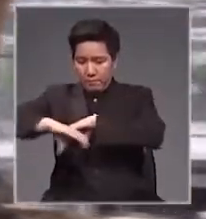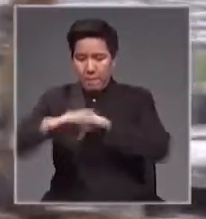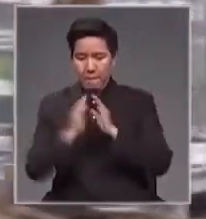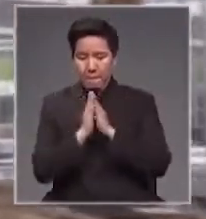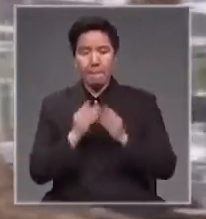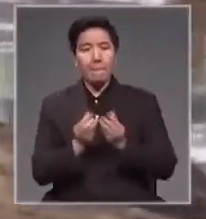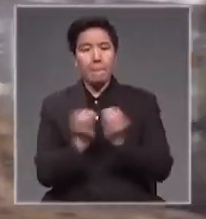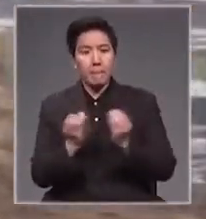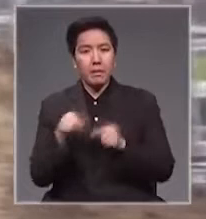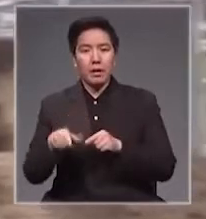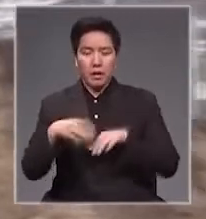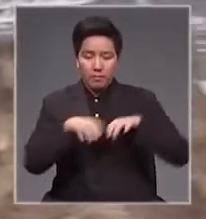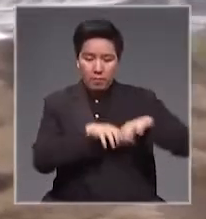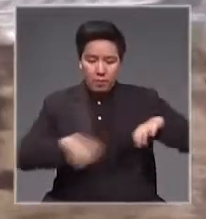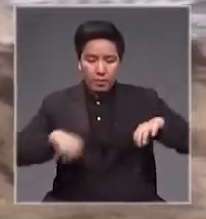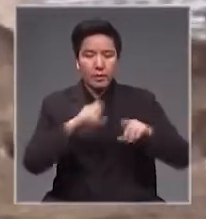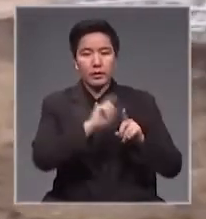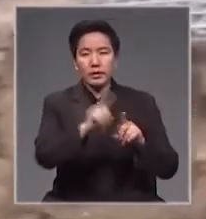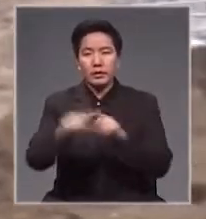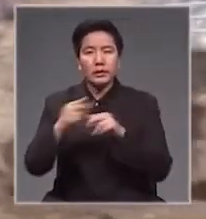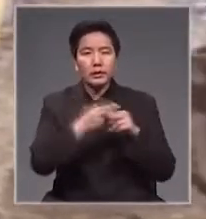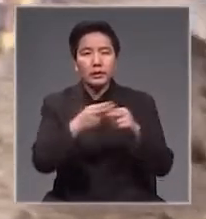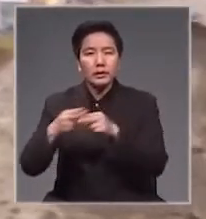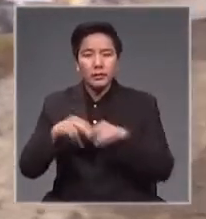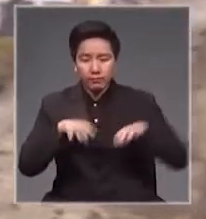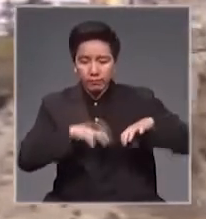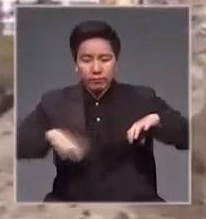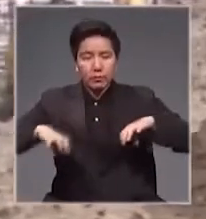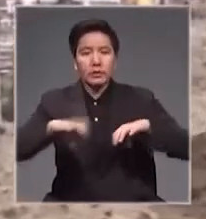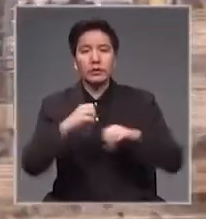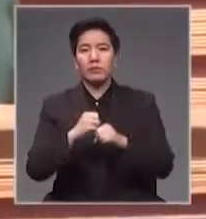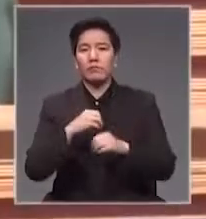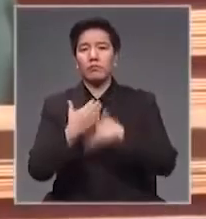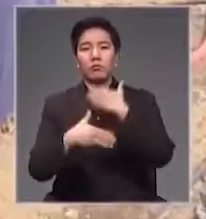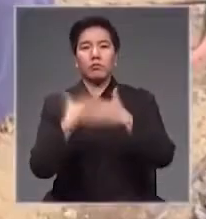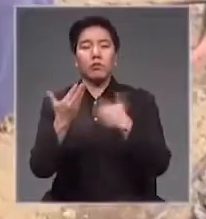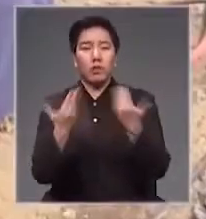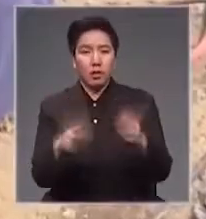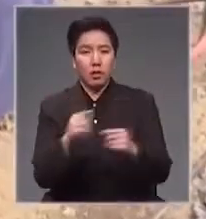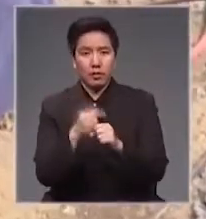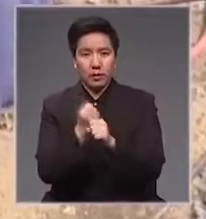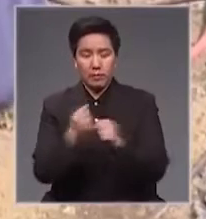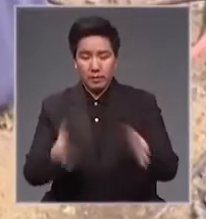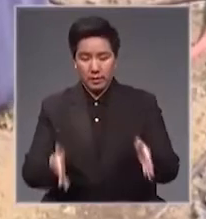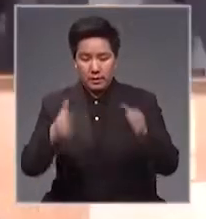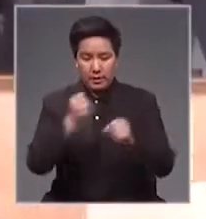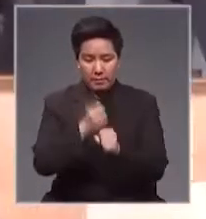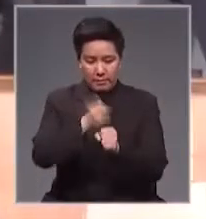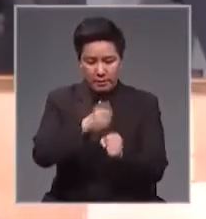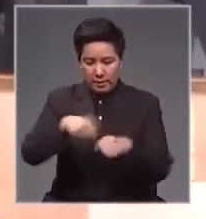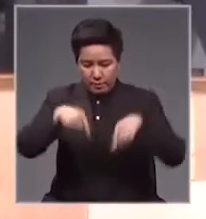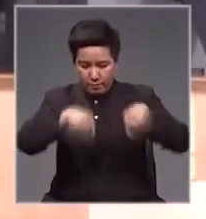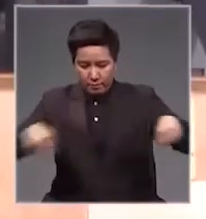าลาลูกขุนทัพเกษตรพระพรายกเป็นต้นก็มีความคืบหน้าไปมากนะครับงานโครงสร้างของอาคารทุกหลังแล้วเสร็จไป